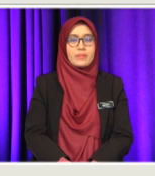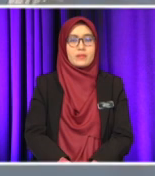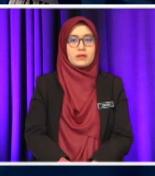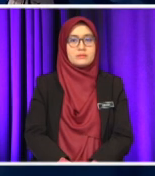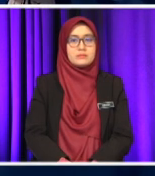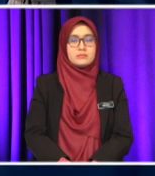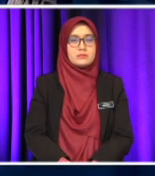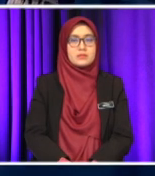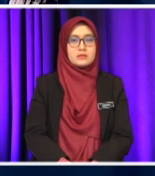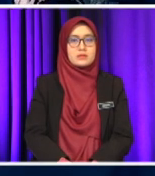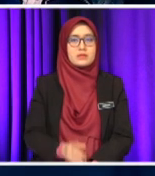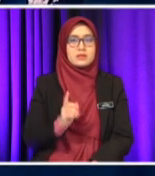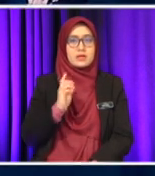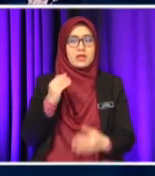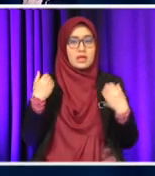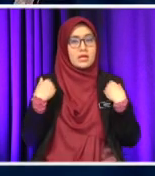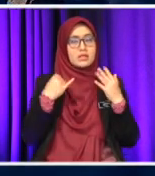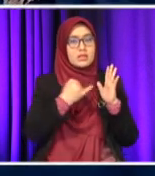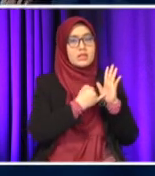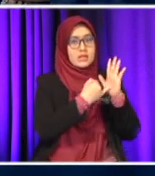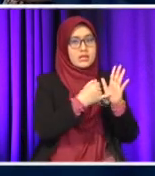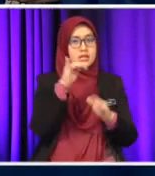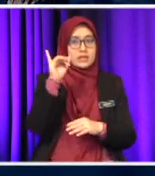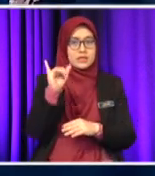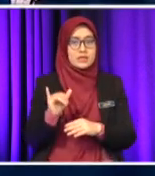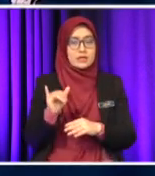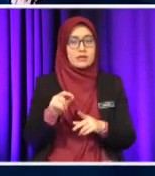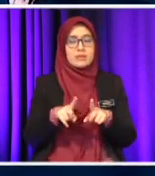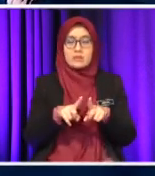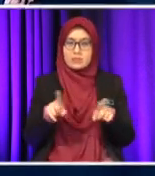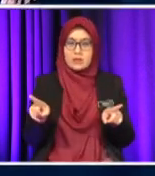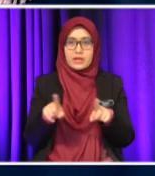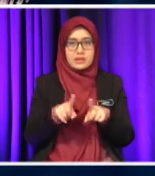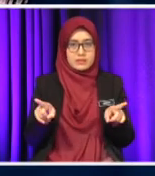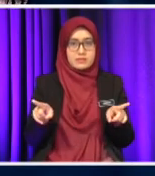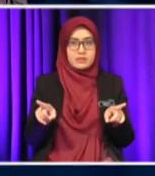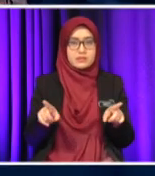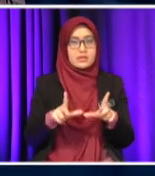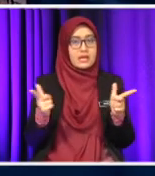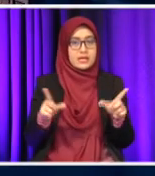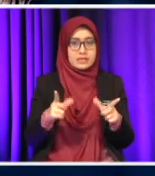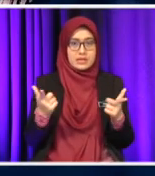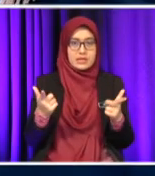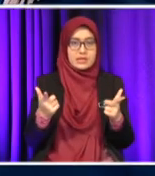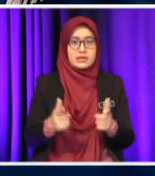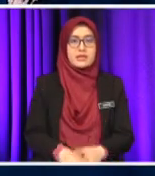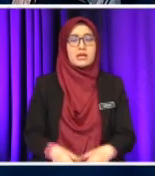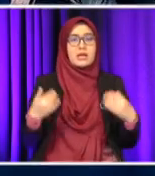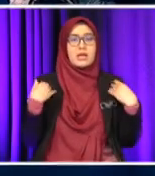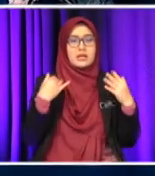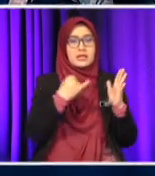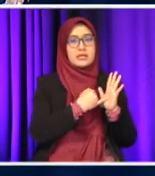iklan berbezen jadi ada iklan yang berbentuk penerangan ada iklan yang berbentuk membujuk adik iklan yang